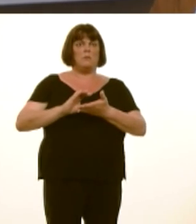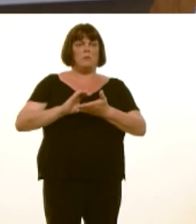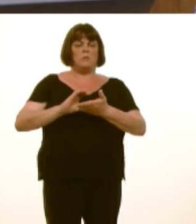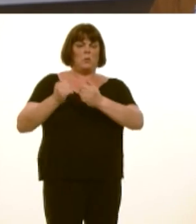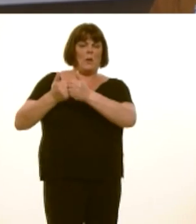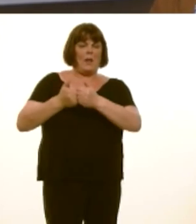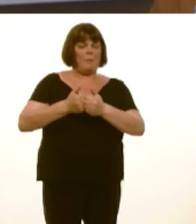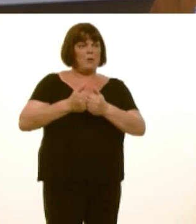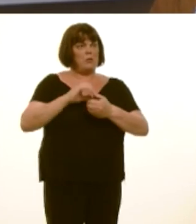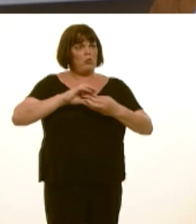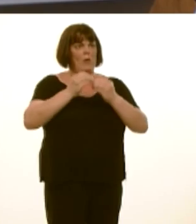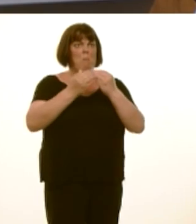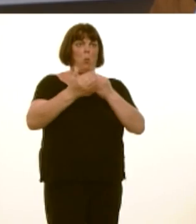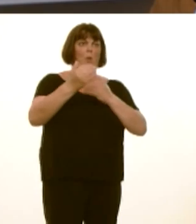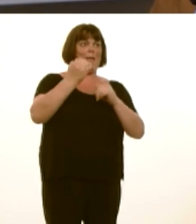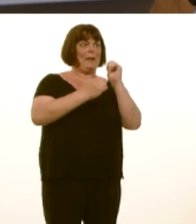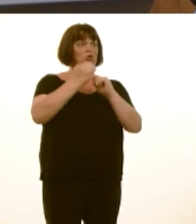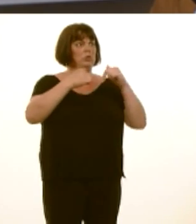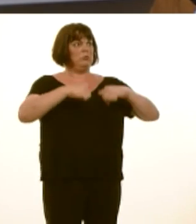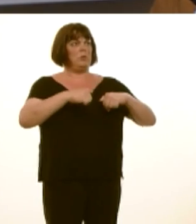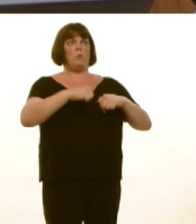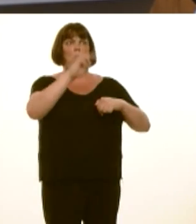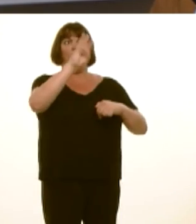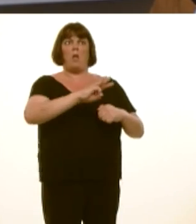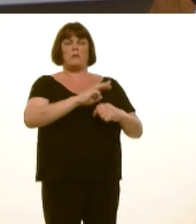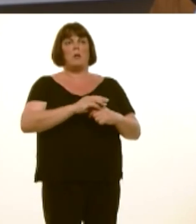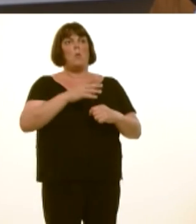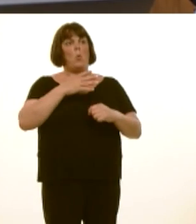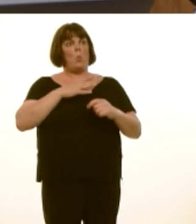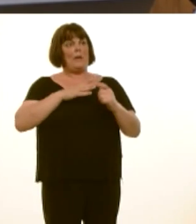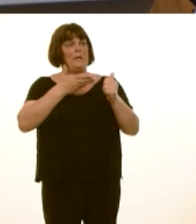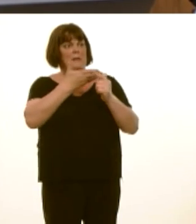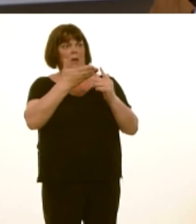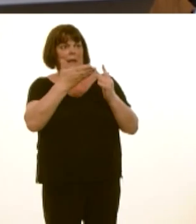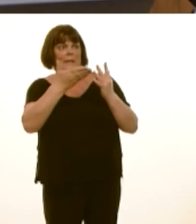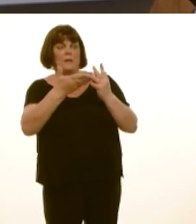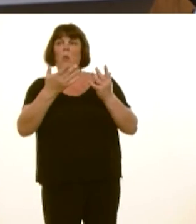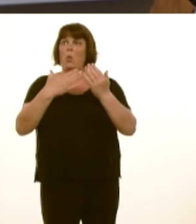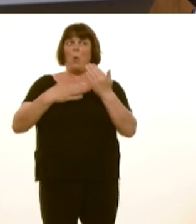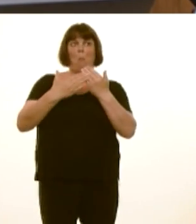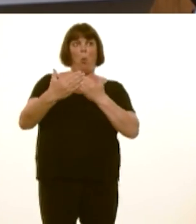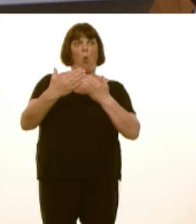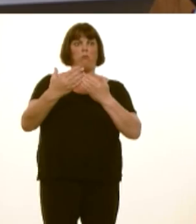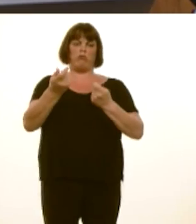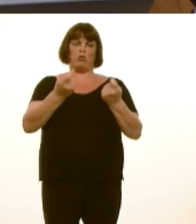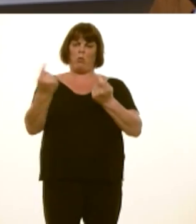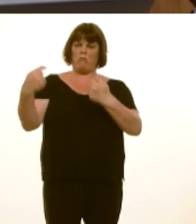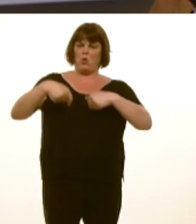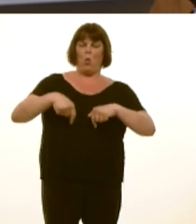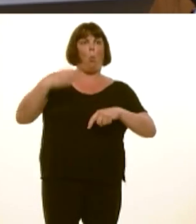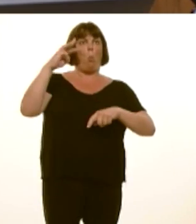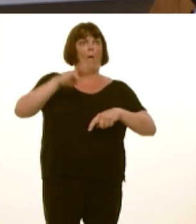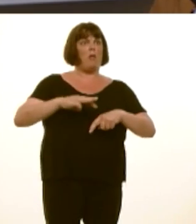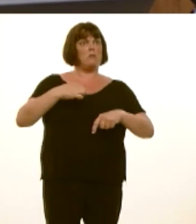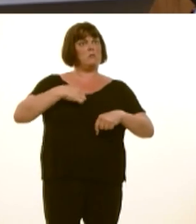gwybod wrth gwrs beth y sefyllfa, ni'n moyn gweld y datganoli o ragor o bwerau i'r cynulliad a'i bobl Cymru. Ni'n moyn gweld datganoli o'r system